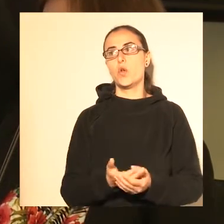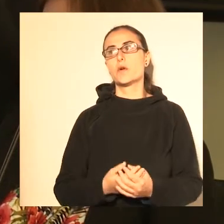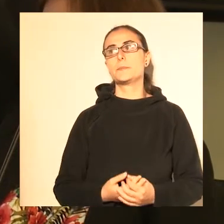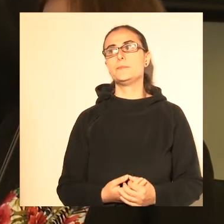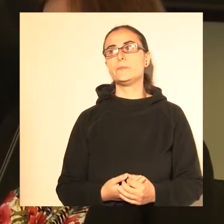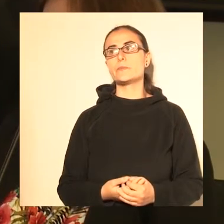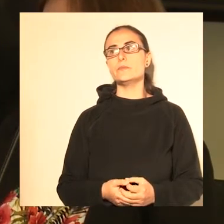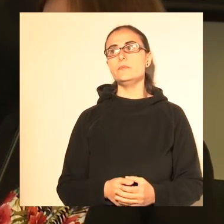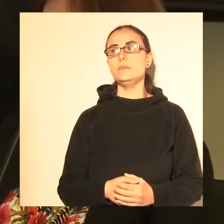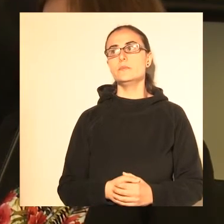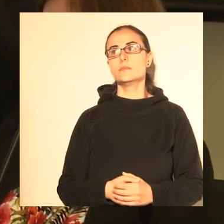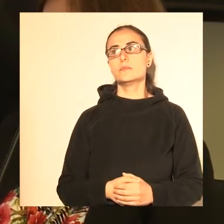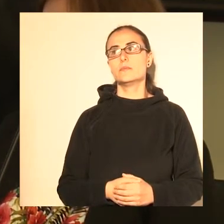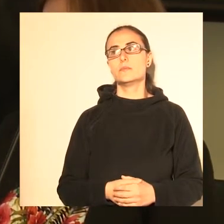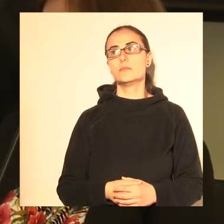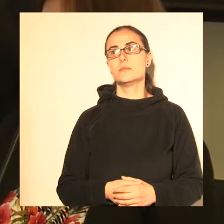tuturor